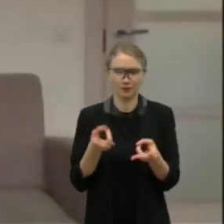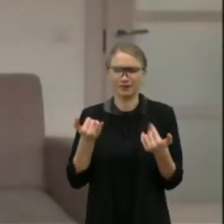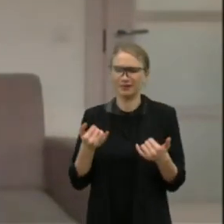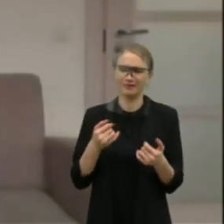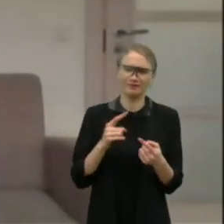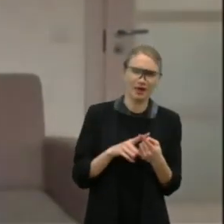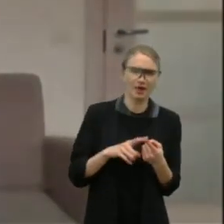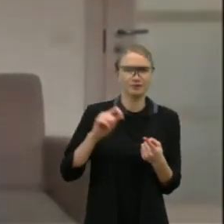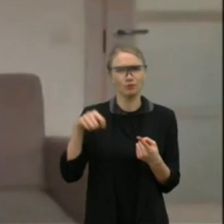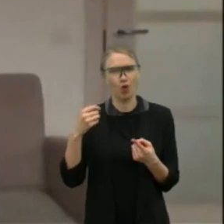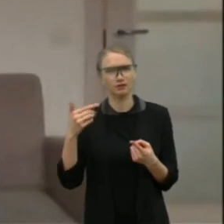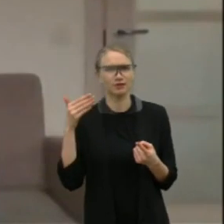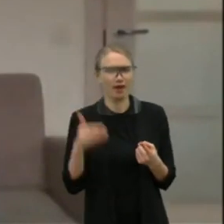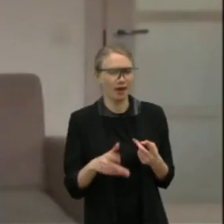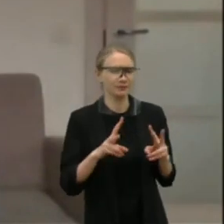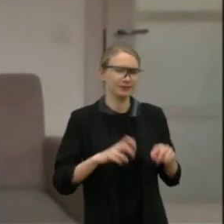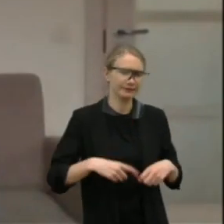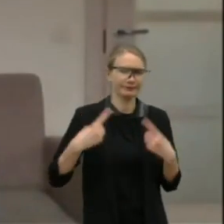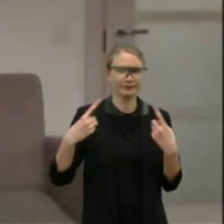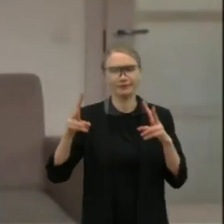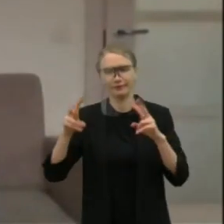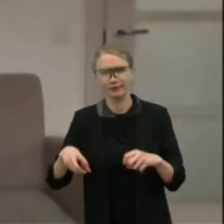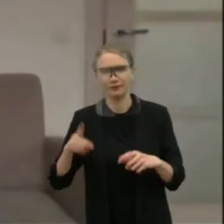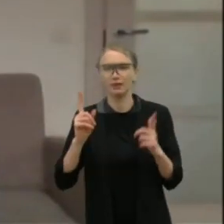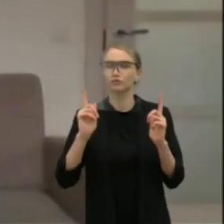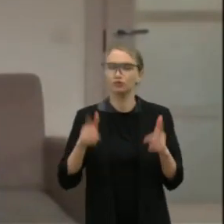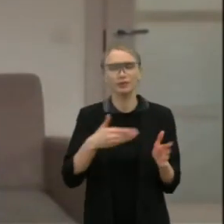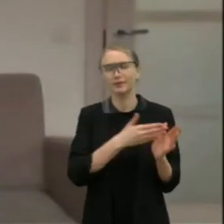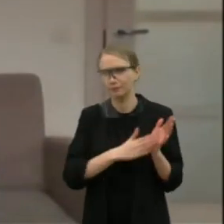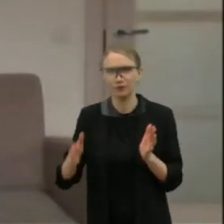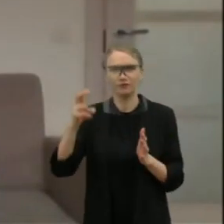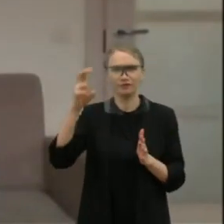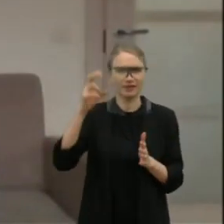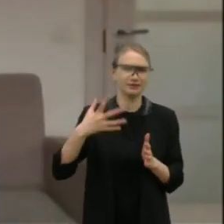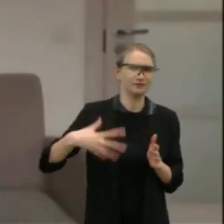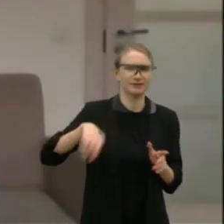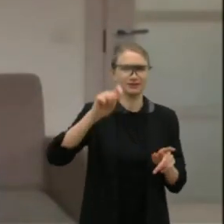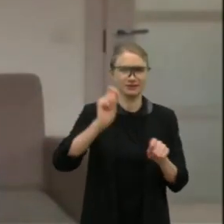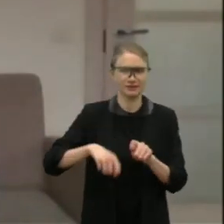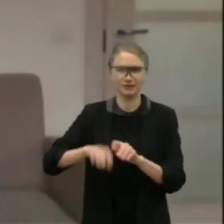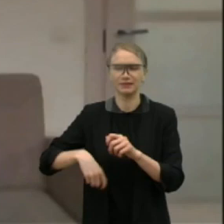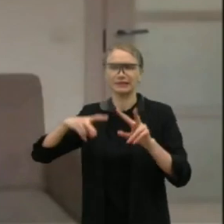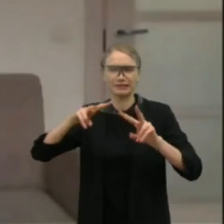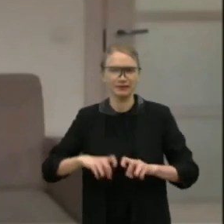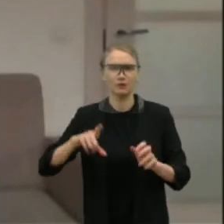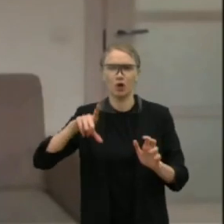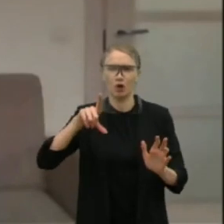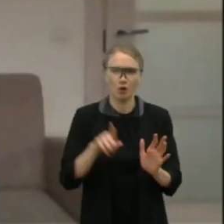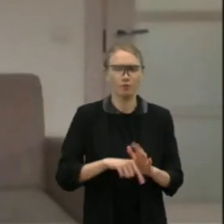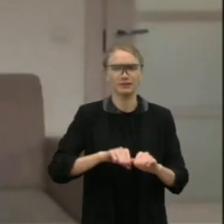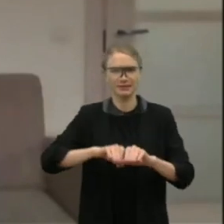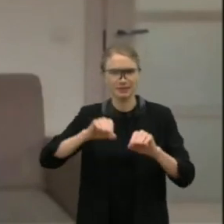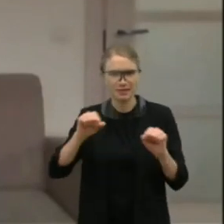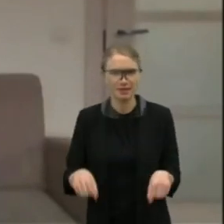pavieniai mokslininkų iniciatyva, bet tai turi būti atliekama tikrai valstybės mastu, turi būti tam strategija ir turi būti